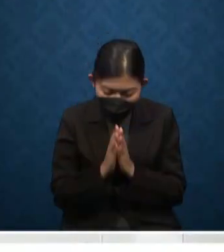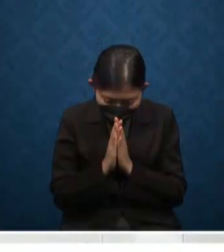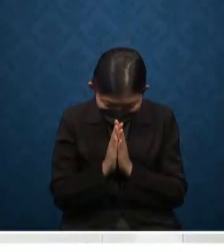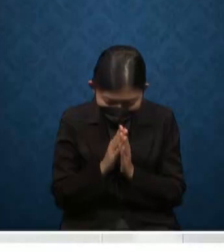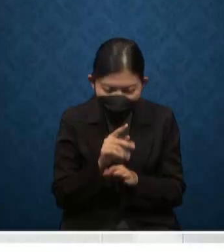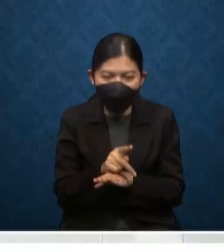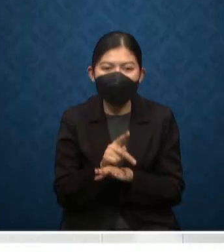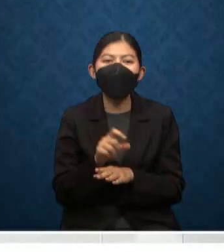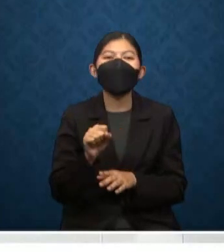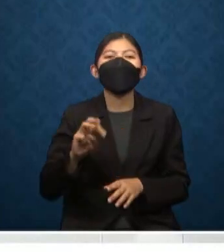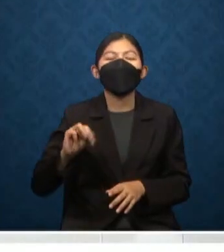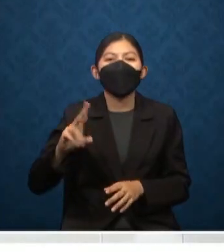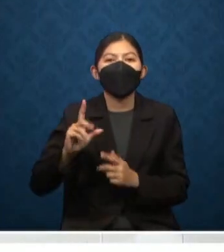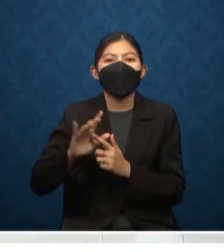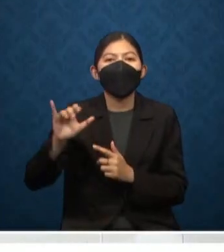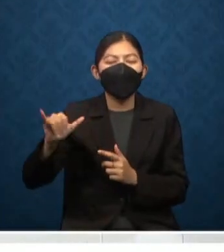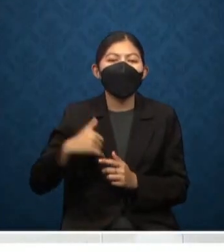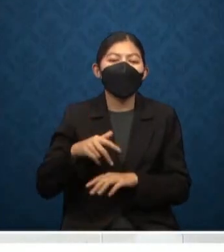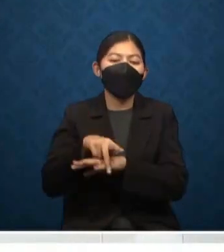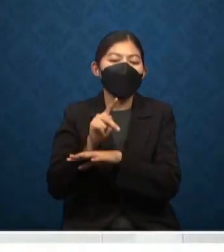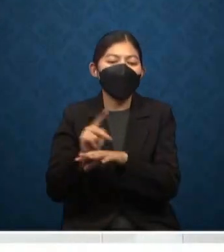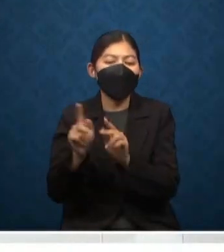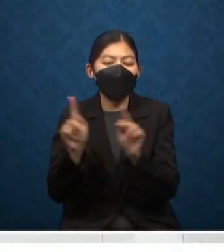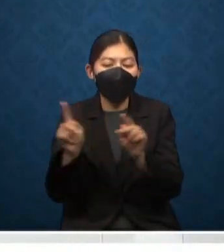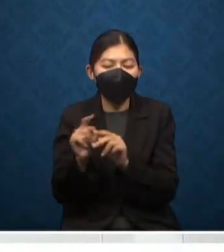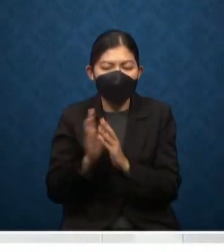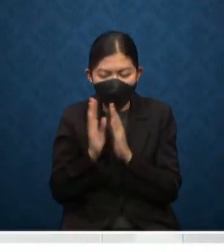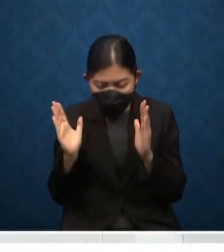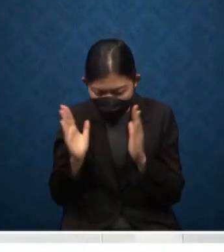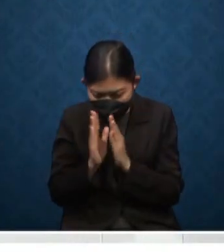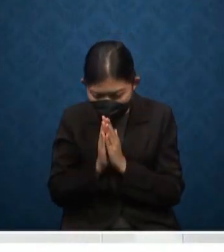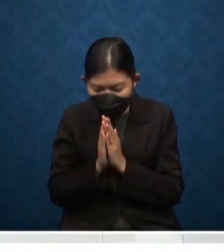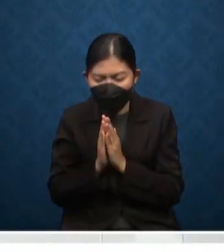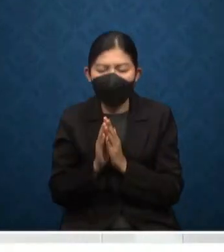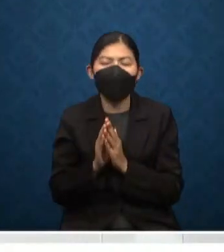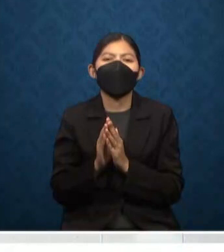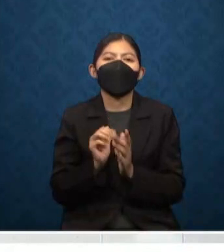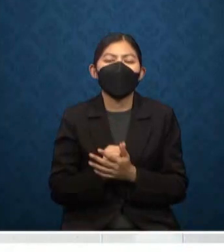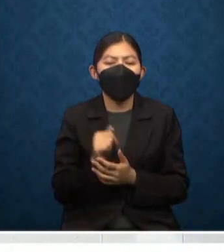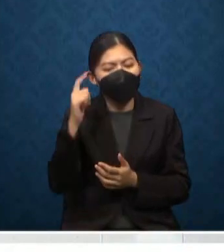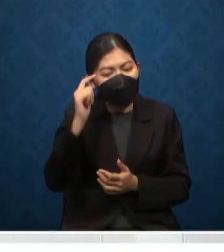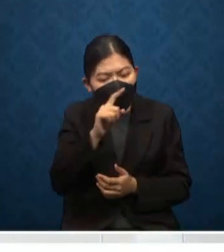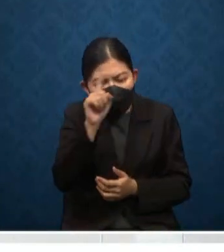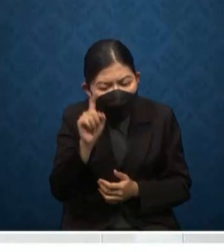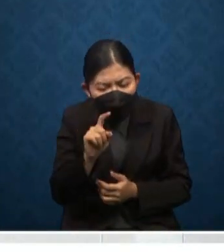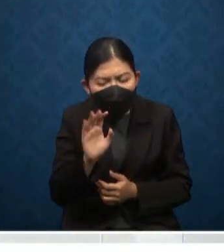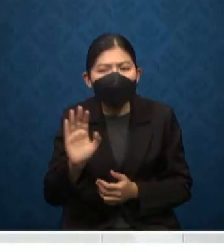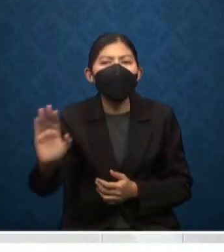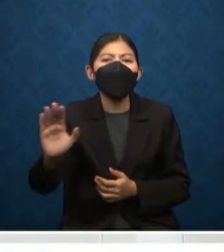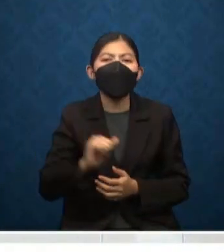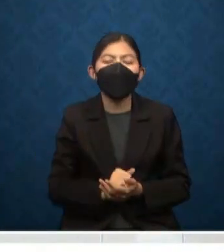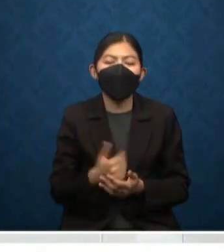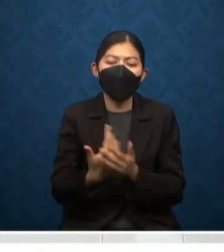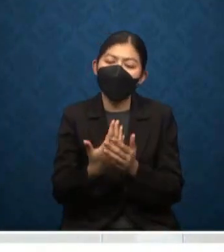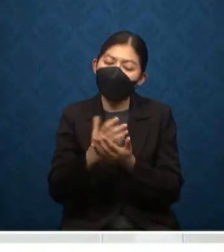ธิรันประธานกรรมาธิการครับขอบพระคุณท่านอาจารย์เฉลิมชัยนะครับเรื่องข้อสังเกตของท่านเรื่องการตัดเงินอุดหนุน